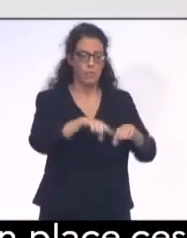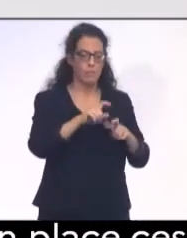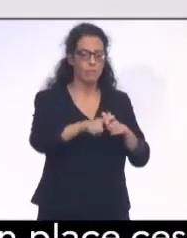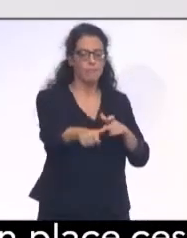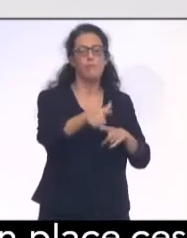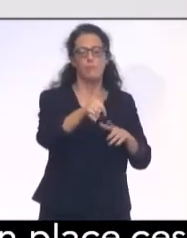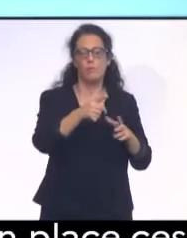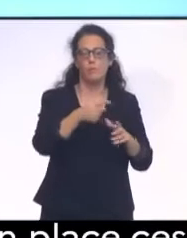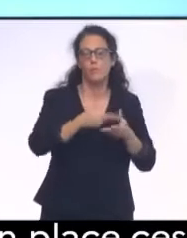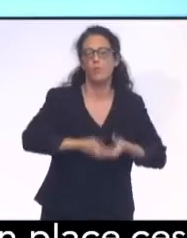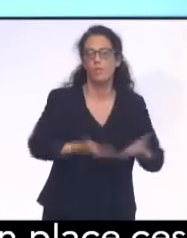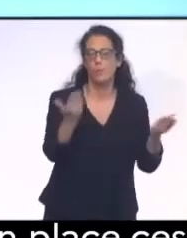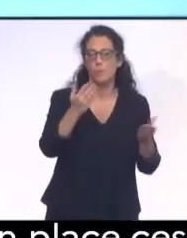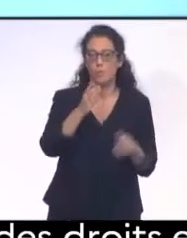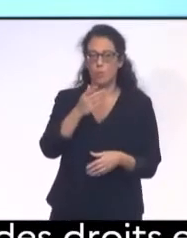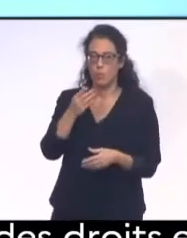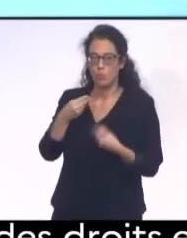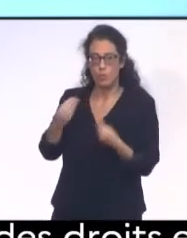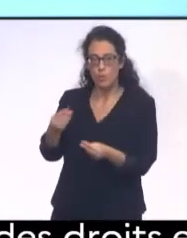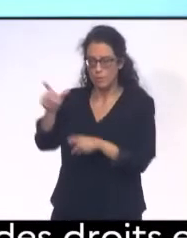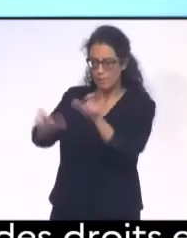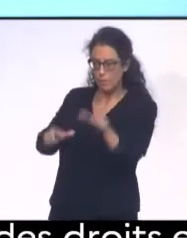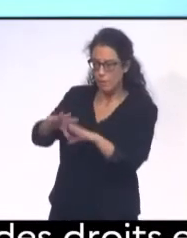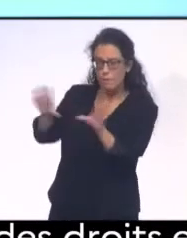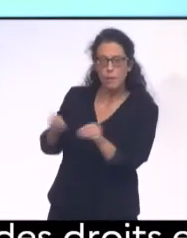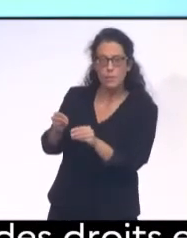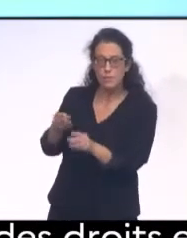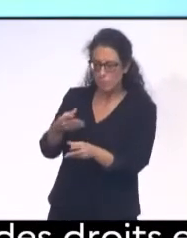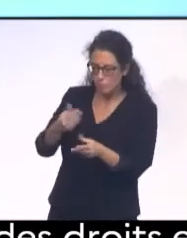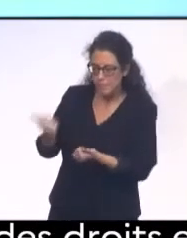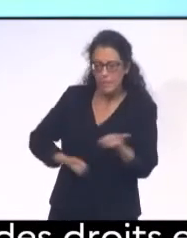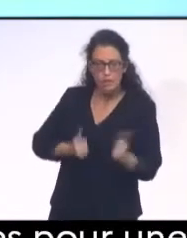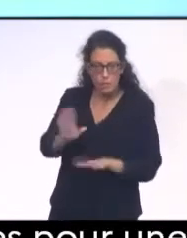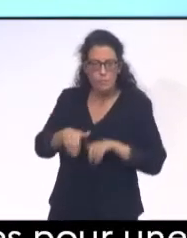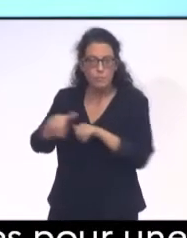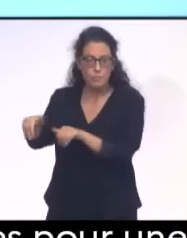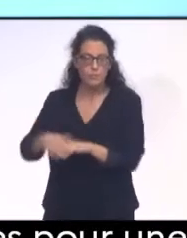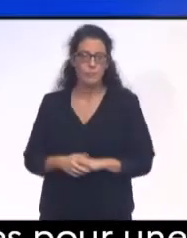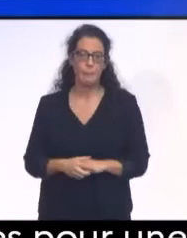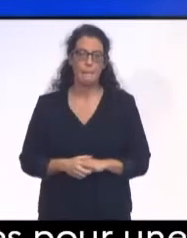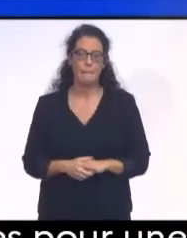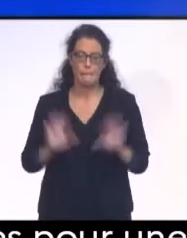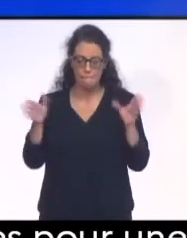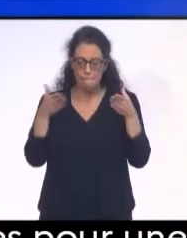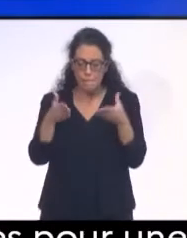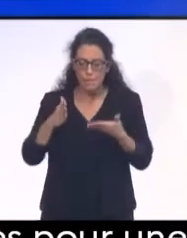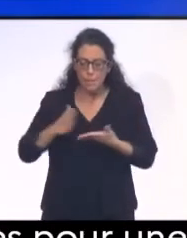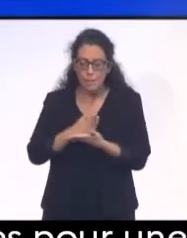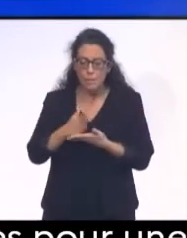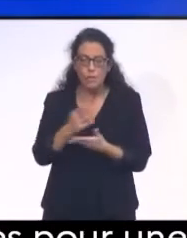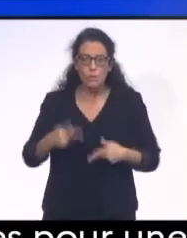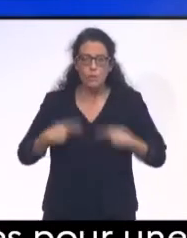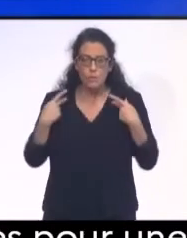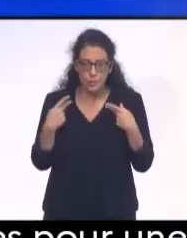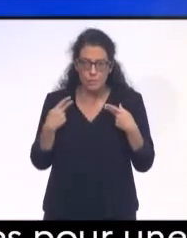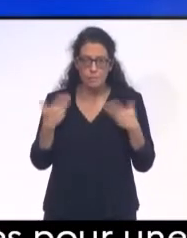une continuité de service auprès des personnes et de leurs familles. Faisons un petit focus sur les parcours de vie des personnes en situation de